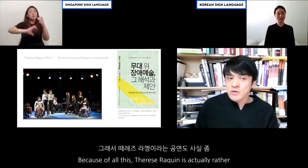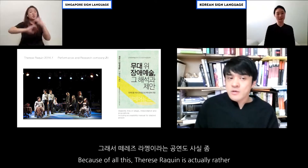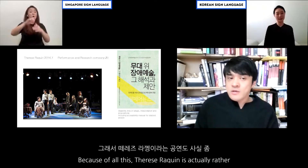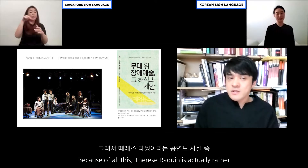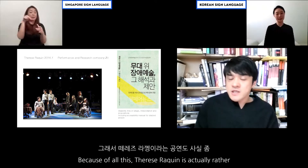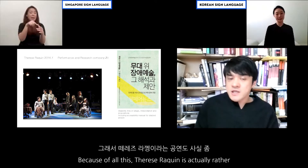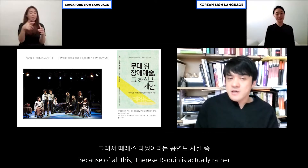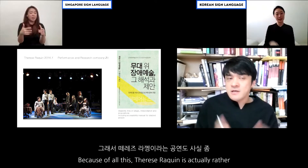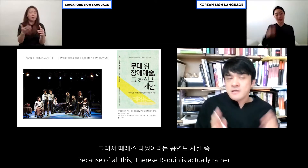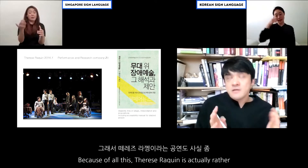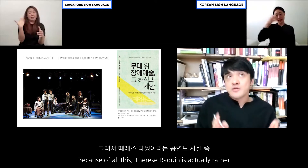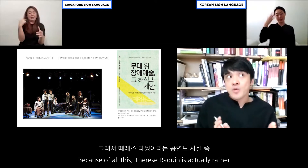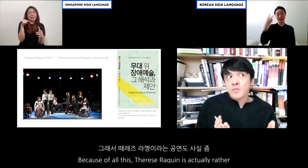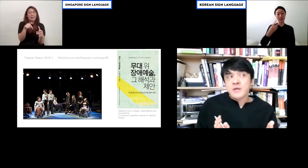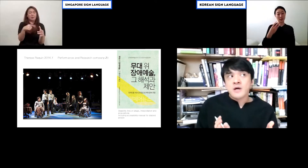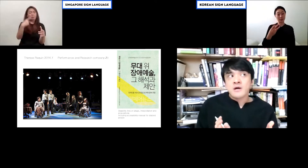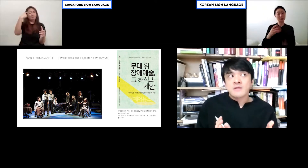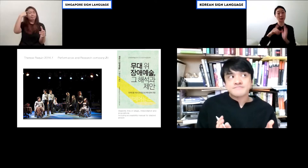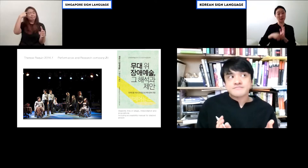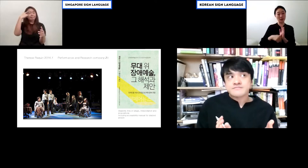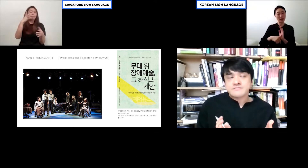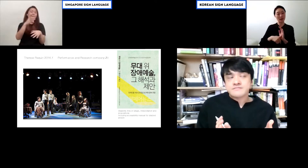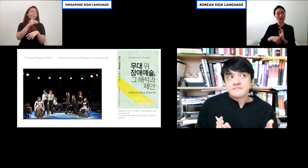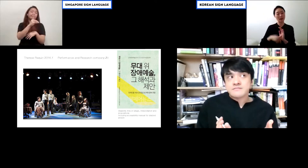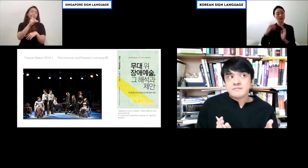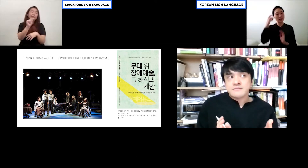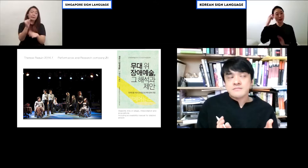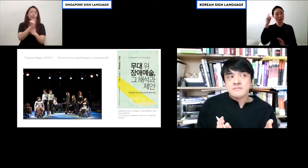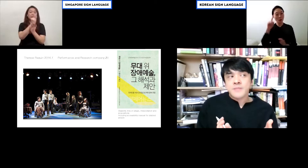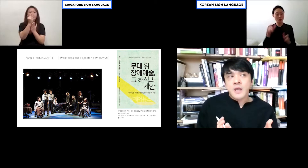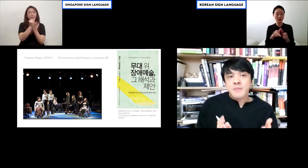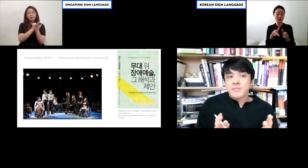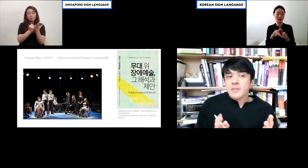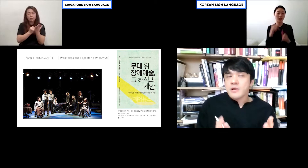공연도 사실 좀